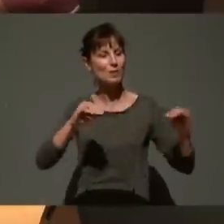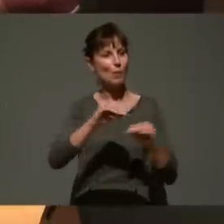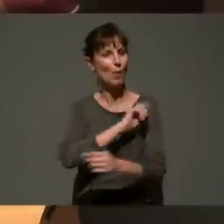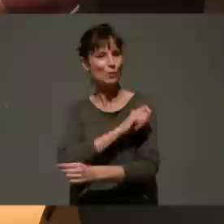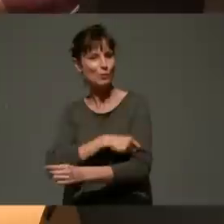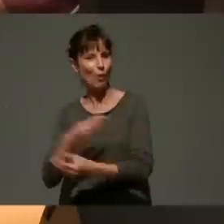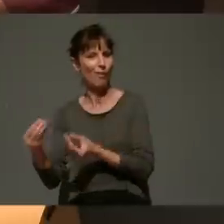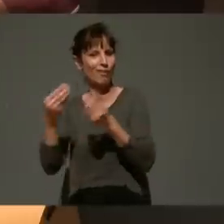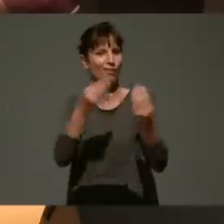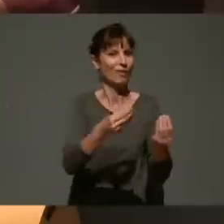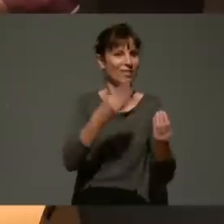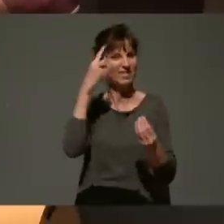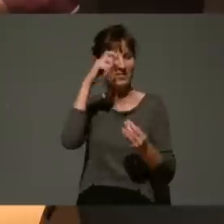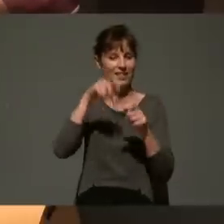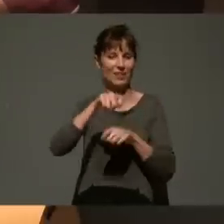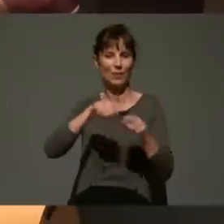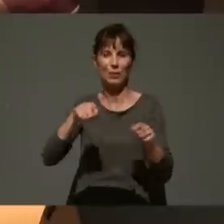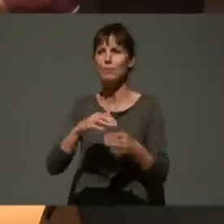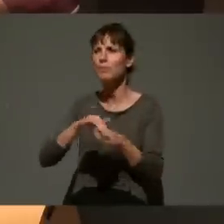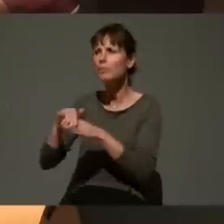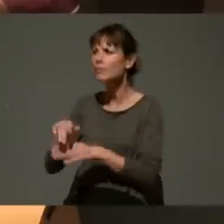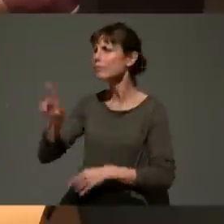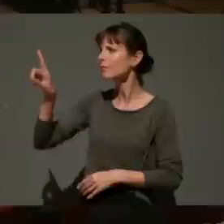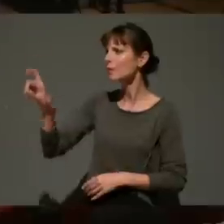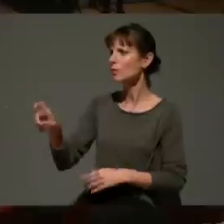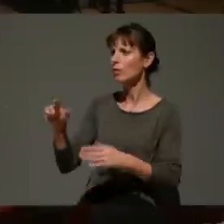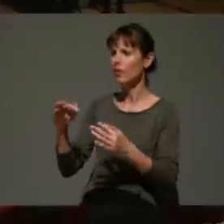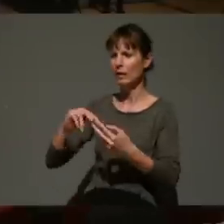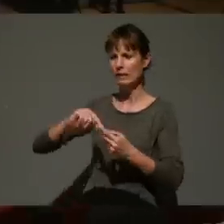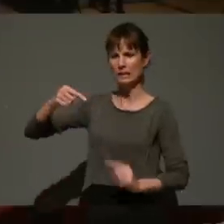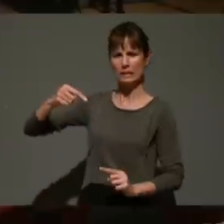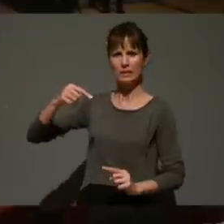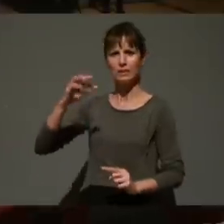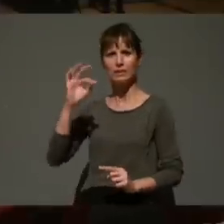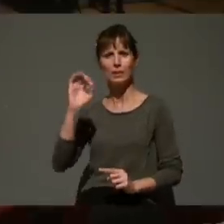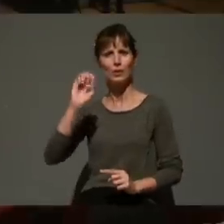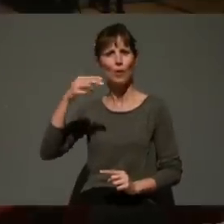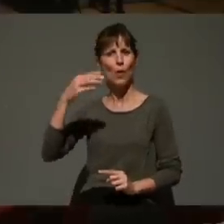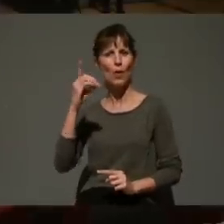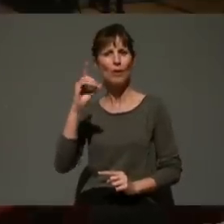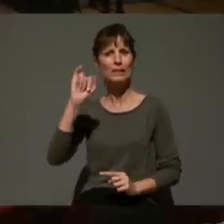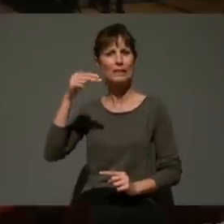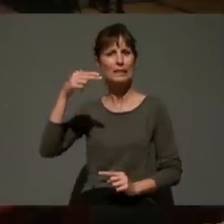Oui, allez-y. Une question sur les tendinites. La tendinopathie